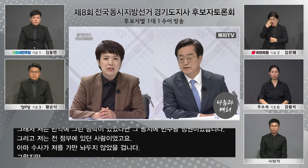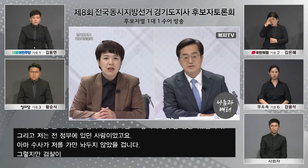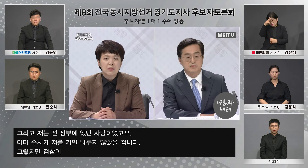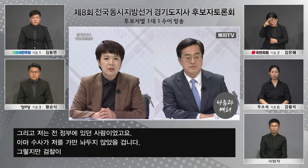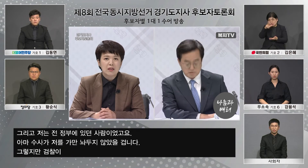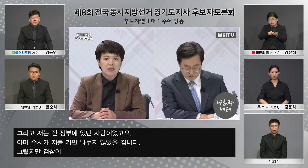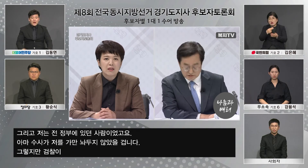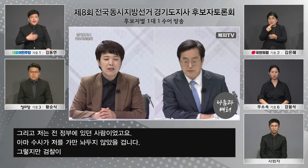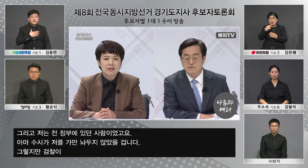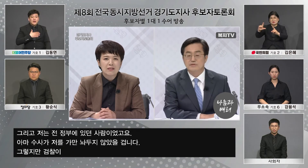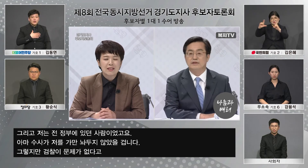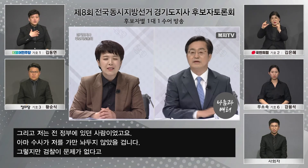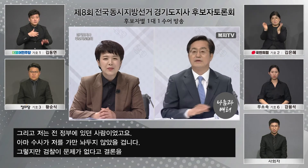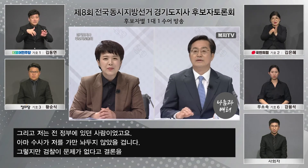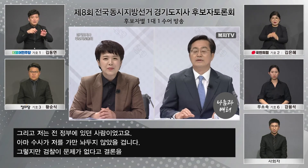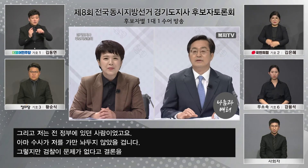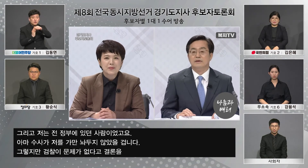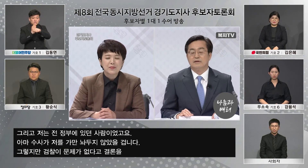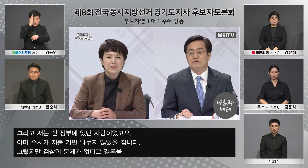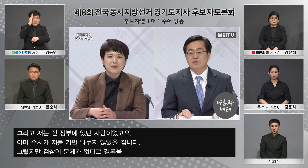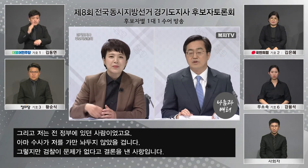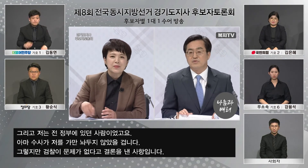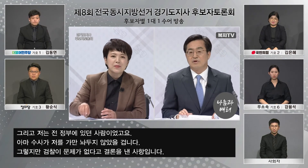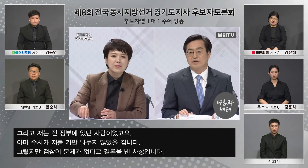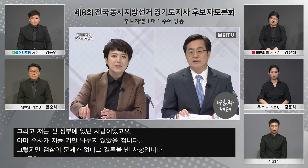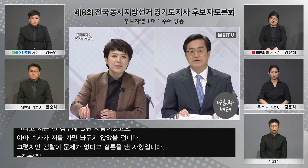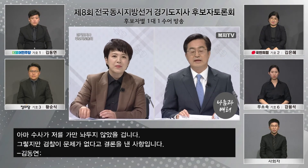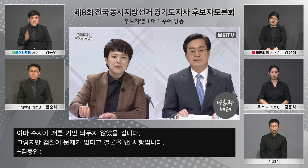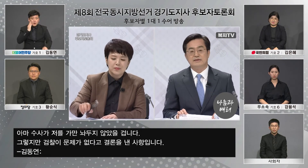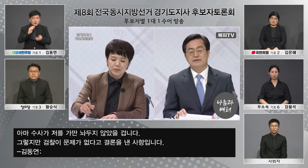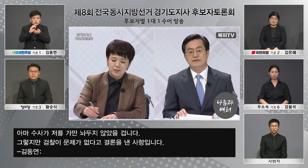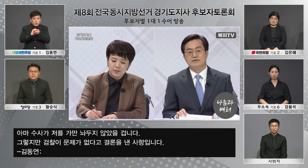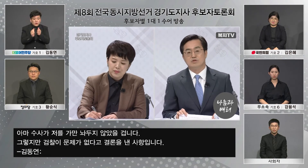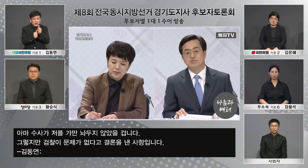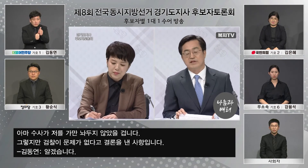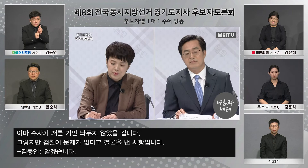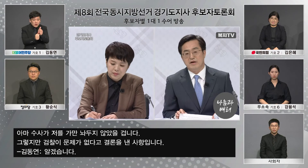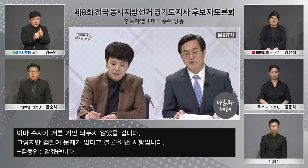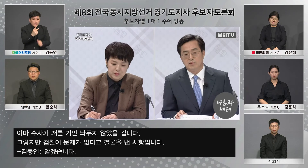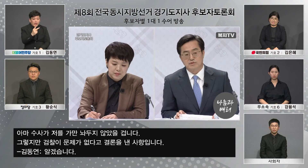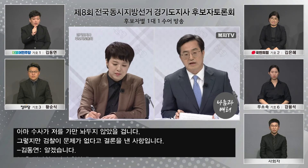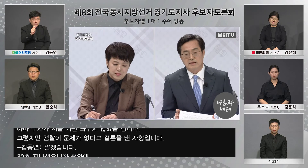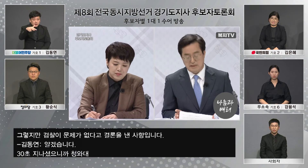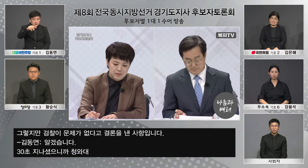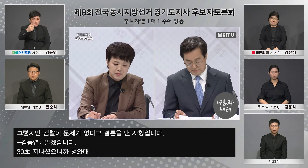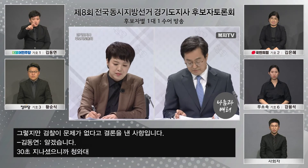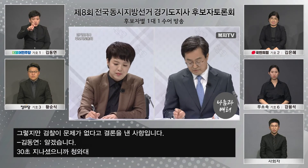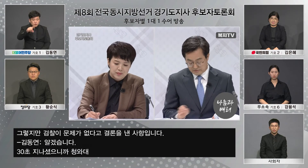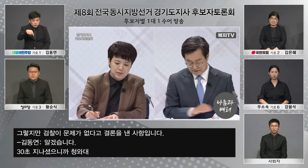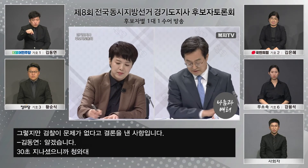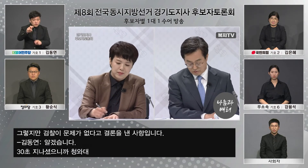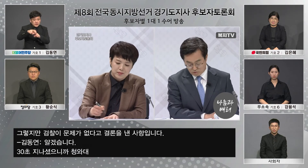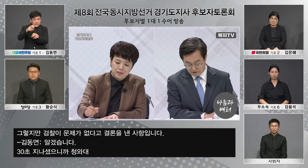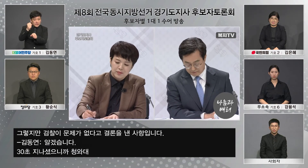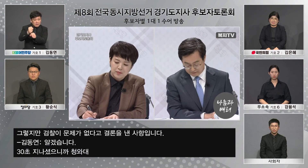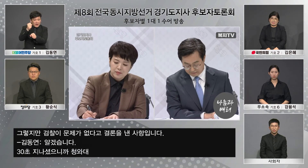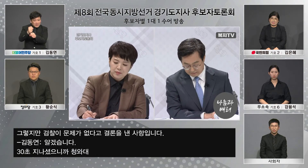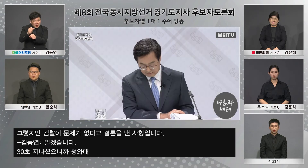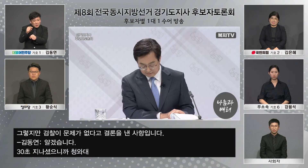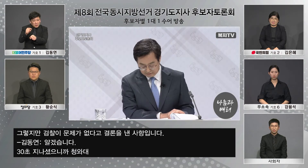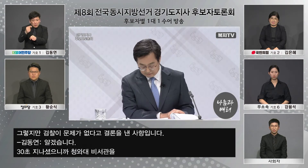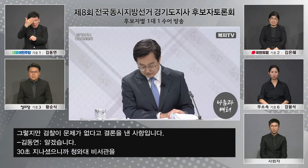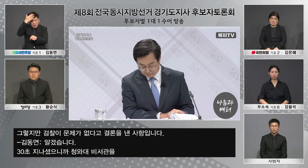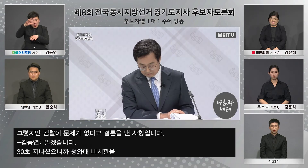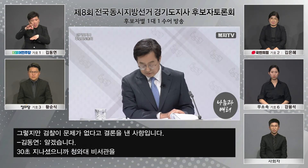결론을 낸 알겠습니다. 사안입니다. 30초 지나셨으니까. 네. 청와대 비서관 하다가 KT 전무 자리 만들어놓은 것도 낙하산 색깔이